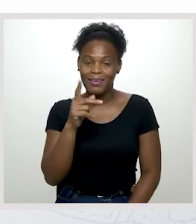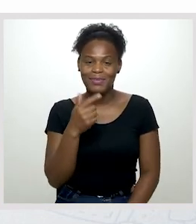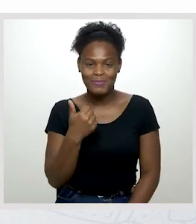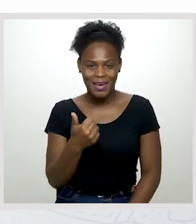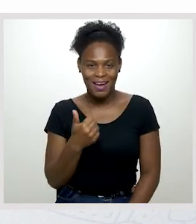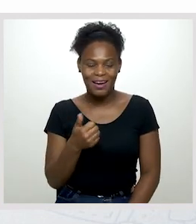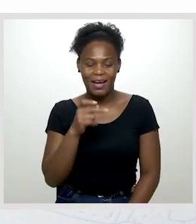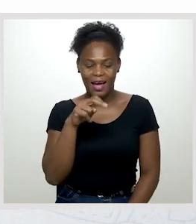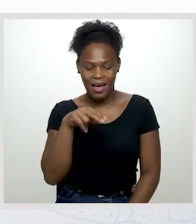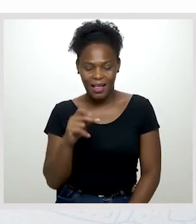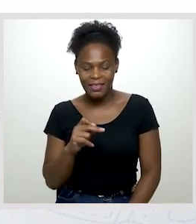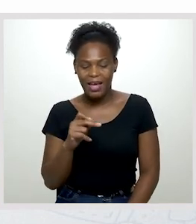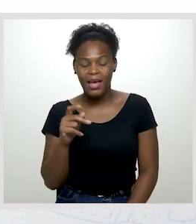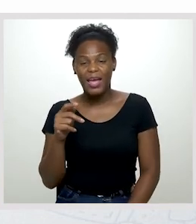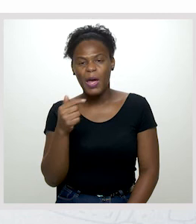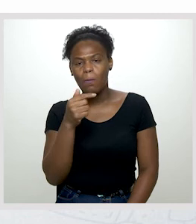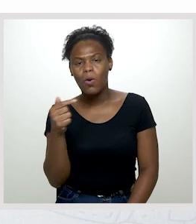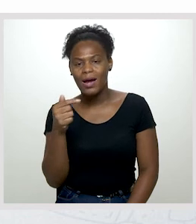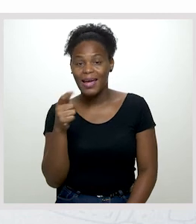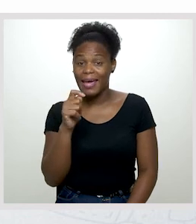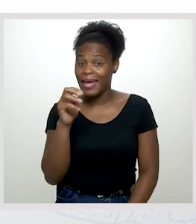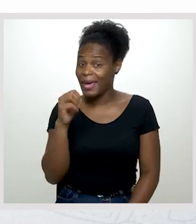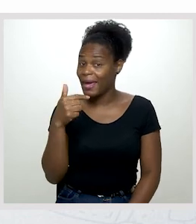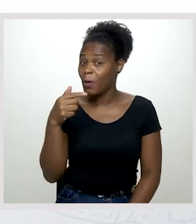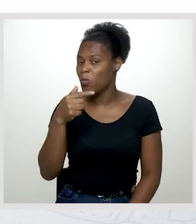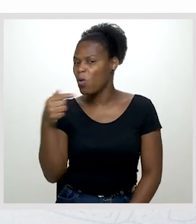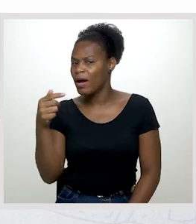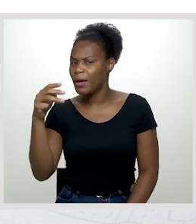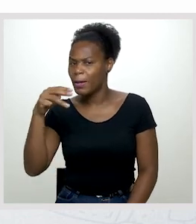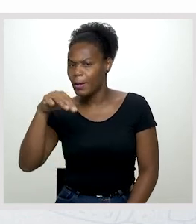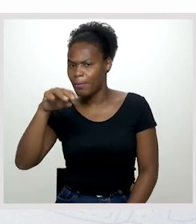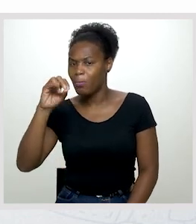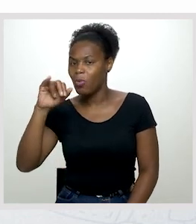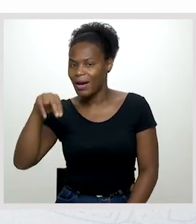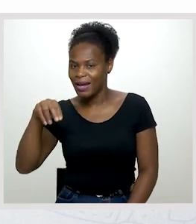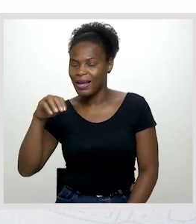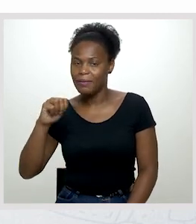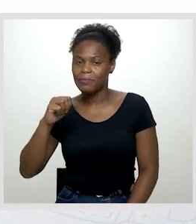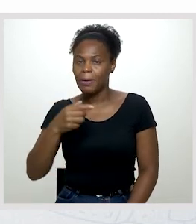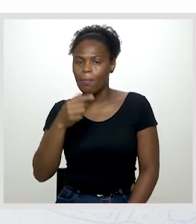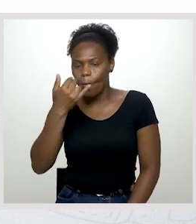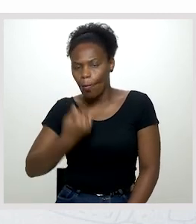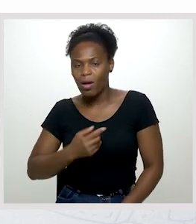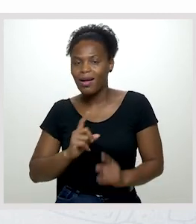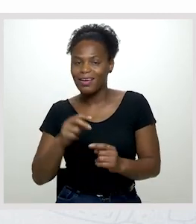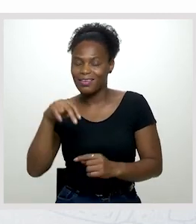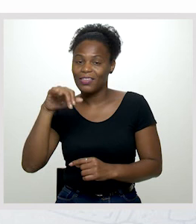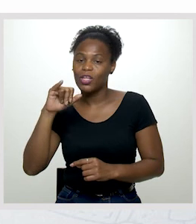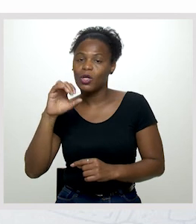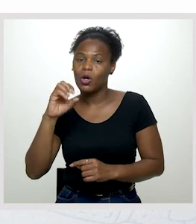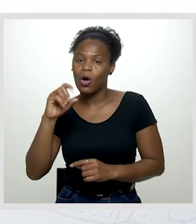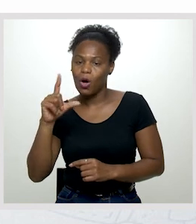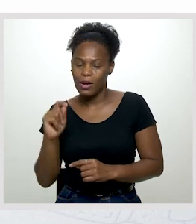Très bien. Anna est moins maigre que Nicole. Super. Ligne